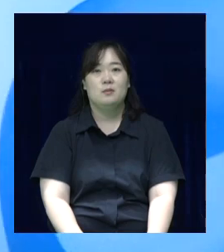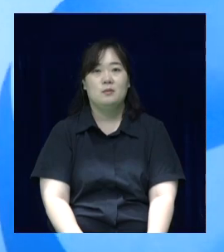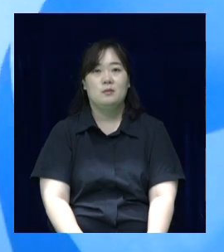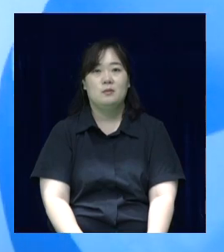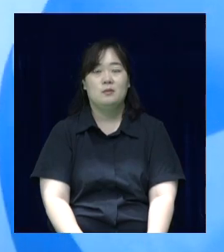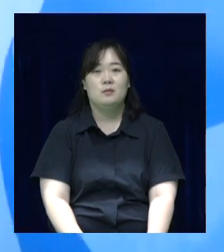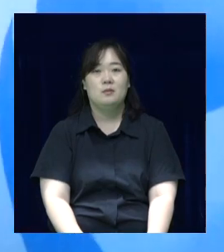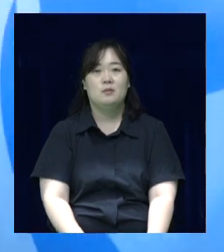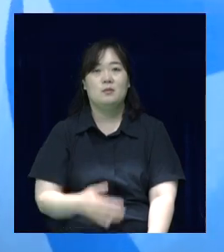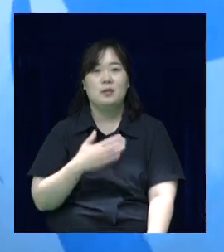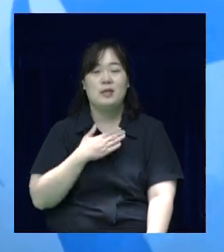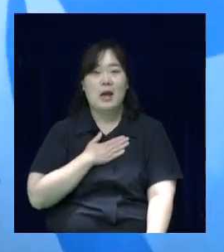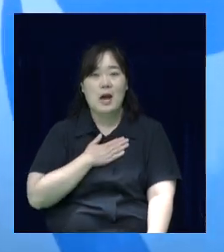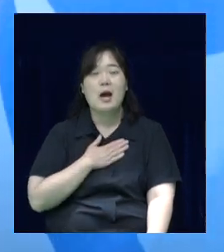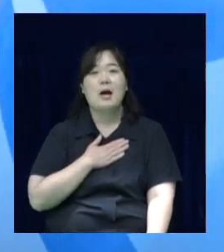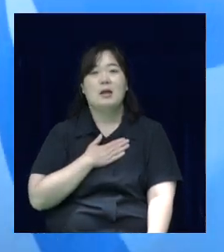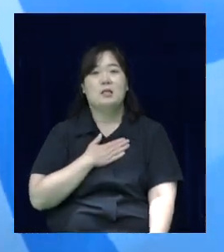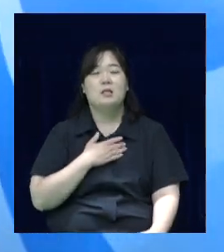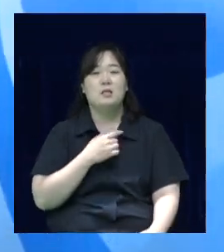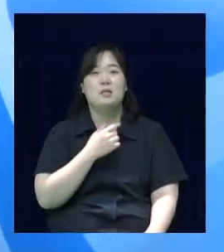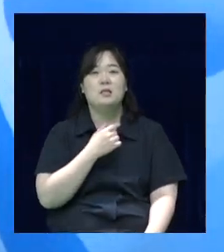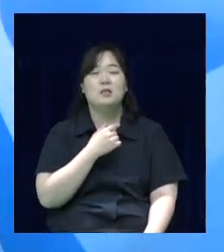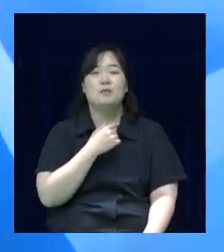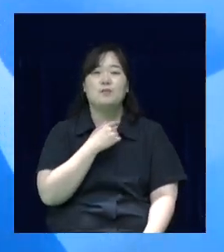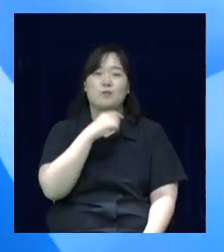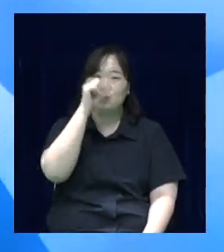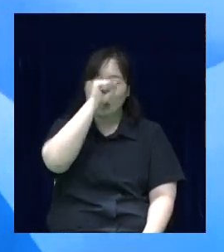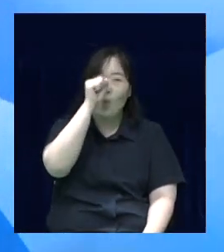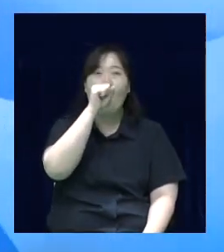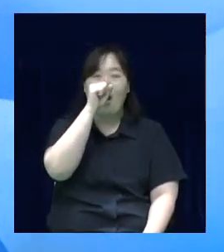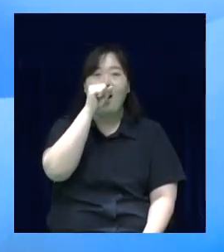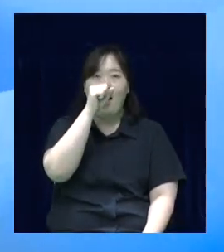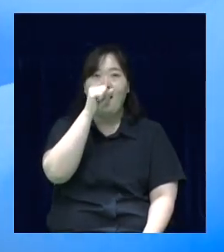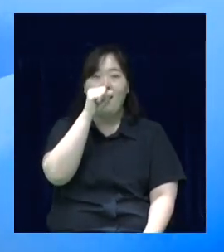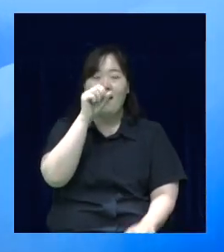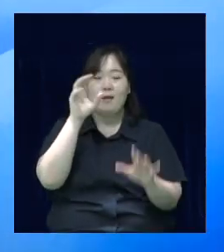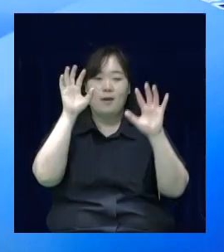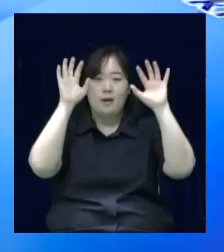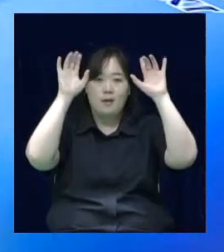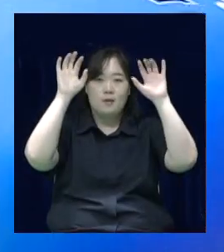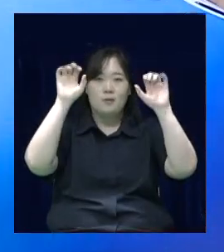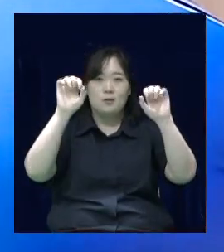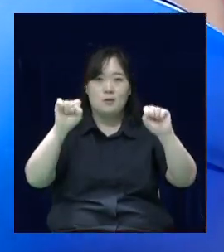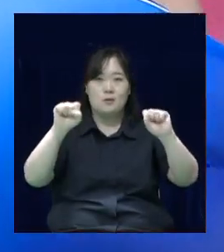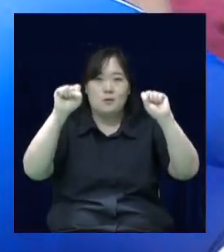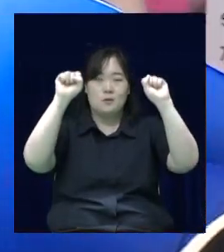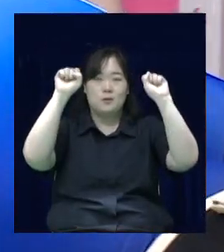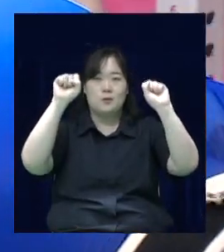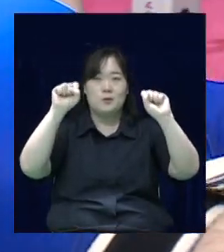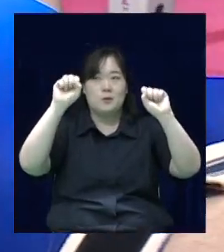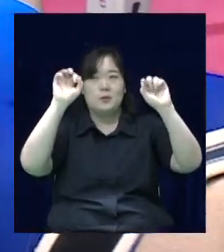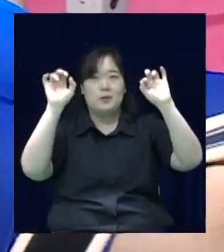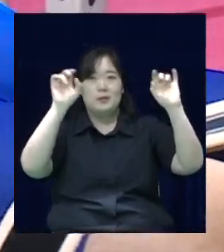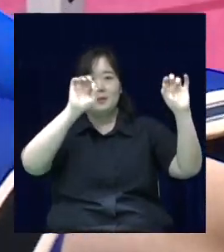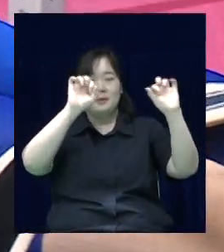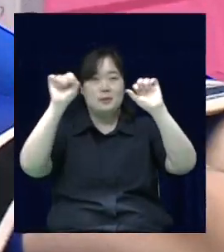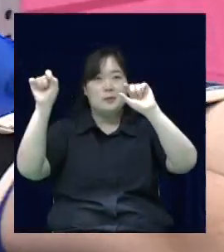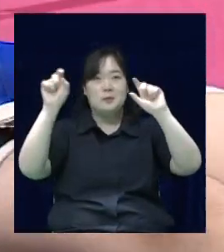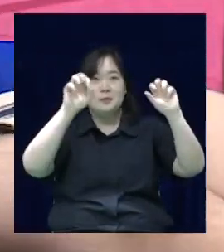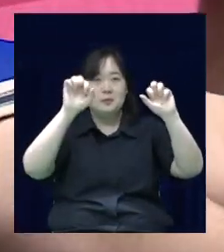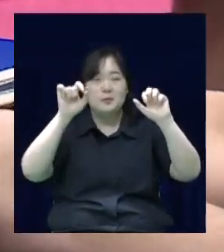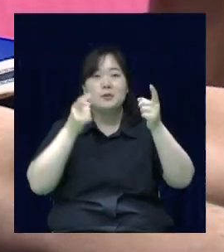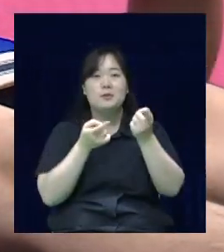선수들이 또 자기 위치에 맞게 또 이렇게 위치 발을 굉장히 중요합니다. 내리고요. 예, 그래서 팔을 드는 각도가 좌우되기 때문에 이 위치는 너무나 중요합니다. 네.